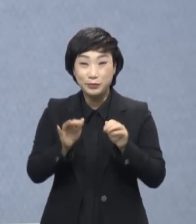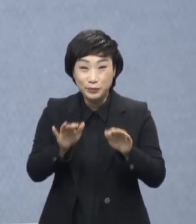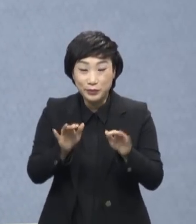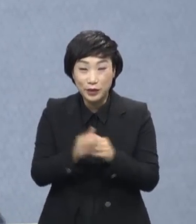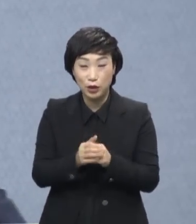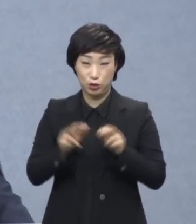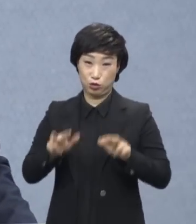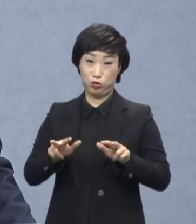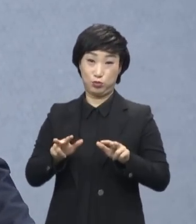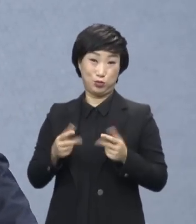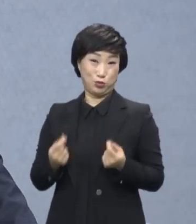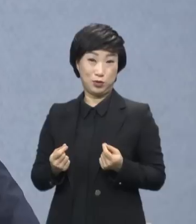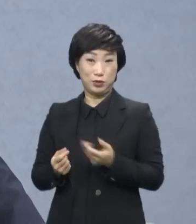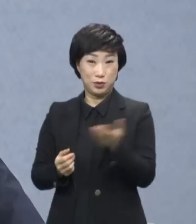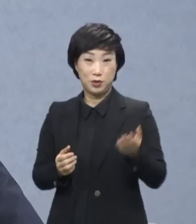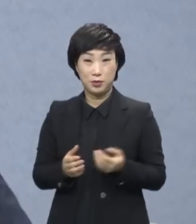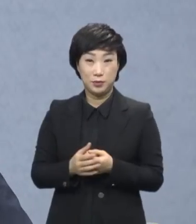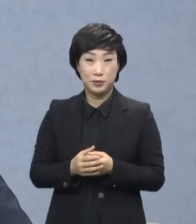그런데 지금도 마찬가지